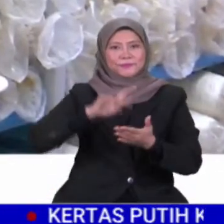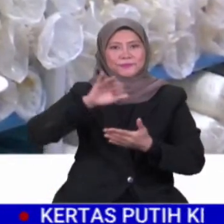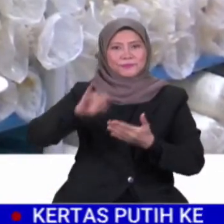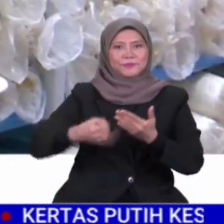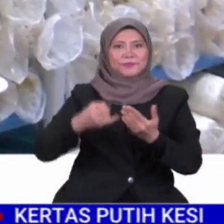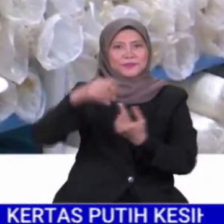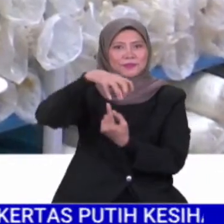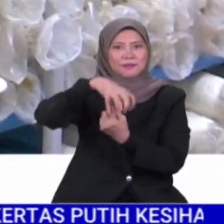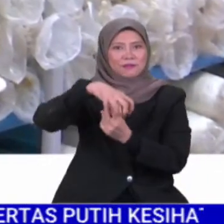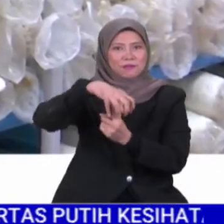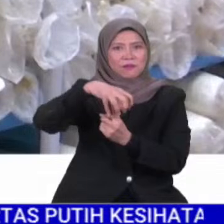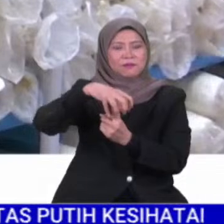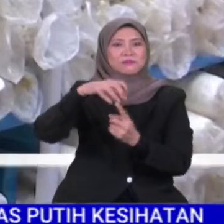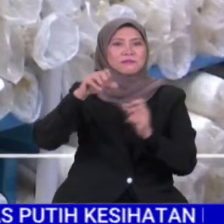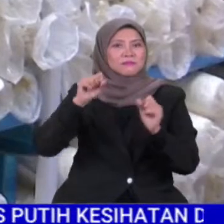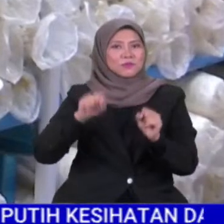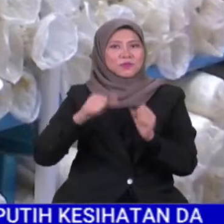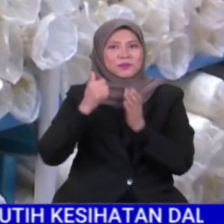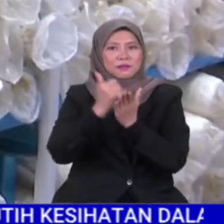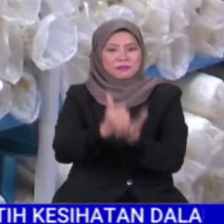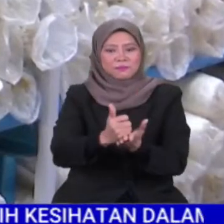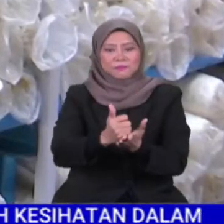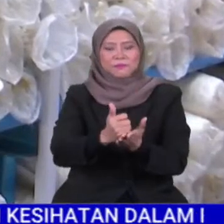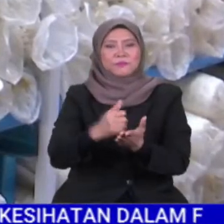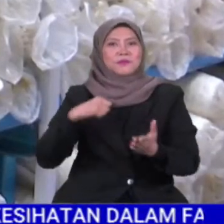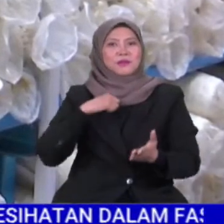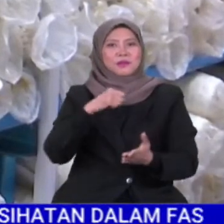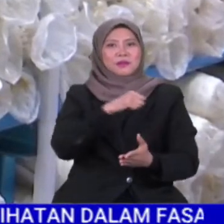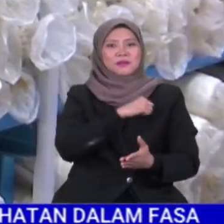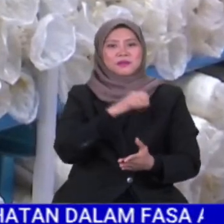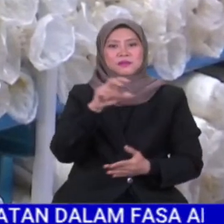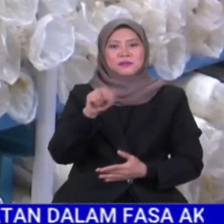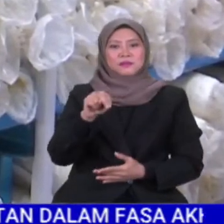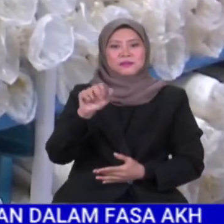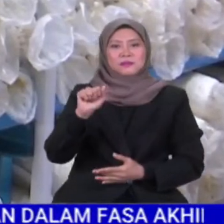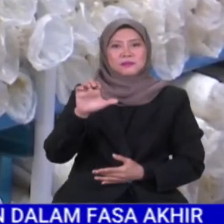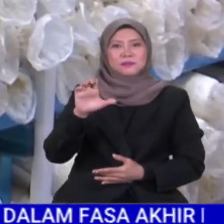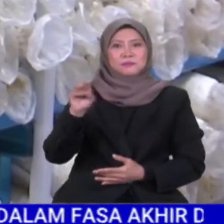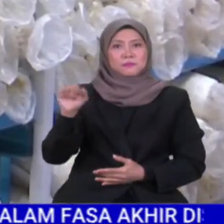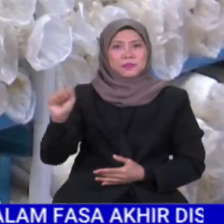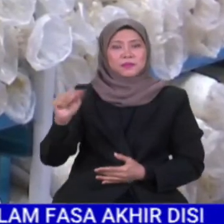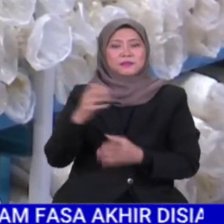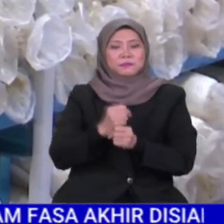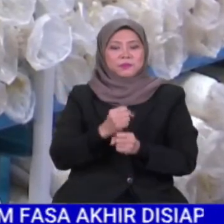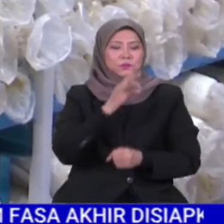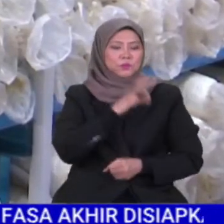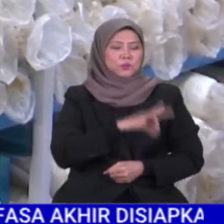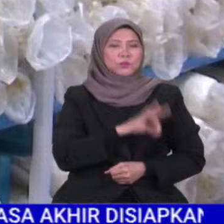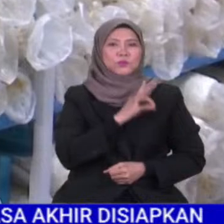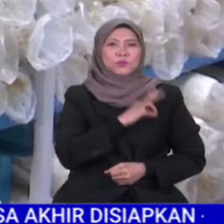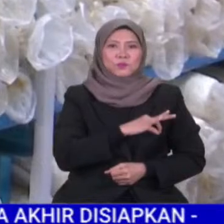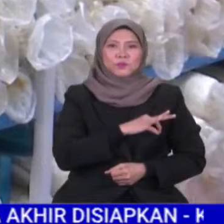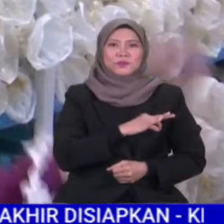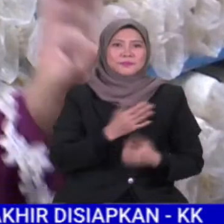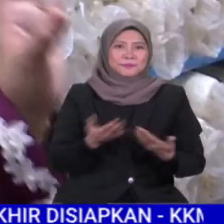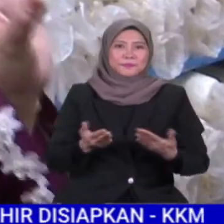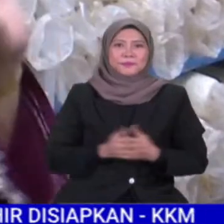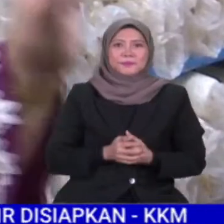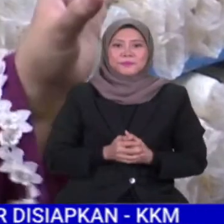ini, kita dapat membantu ahli-ahli makma dapat income kepada mereka lah, daripada